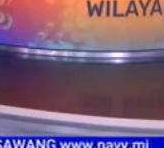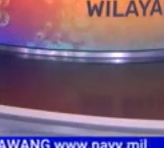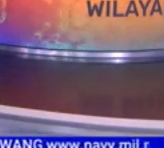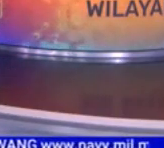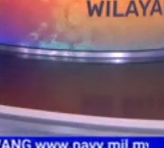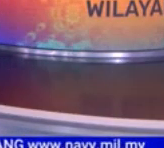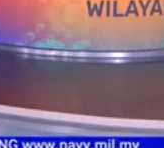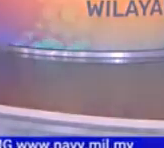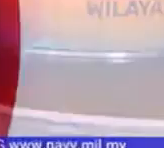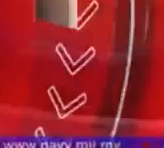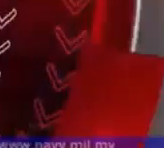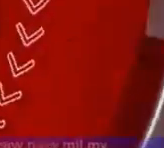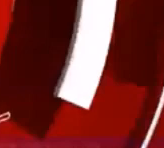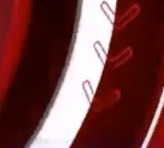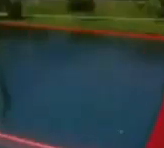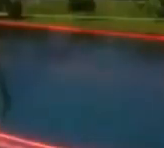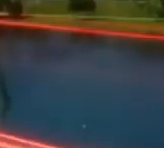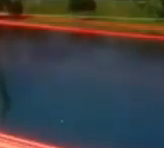kami.